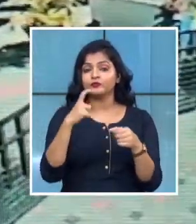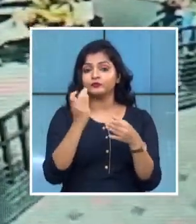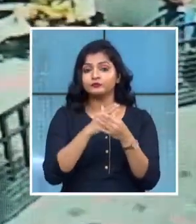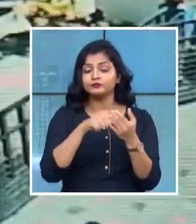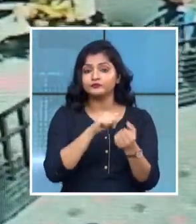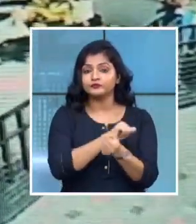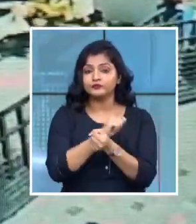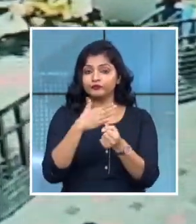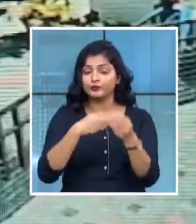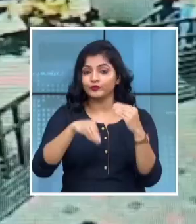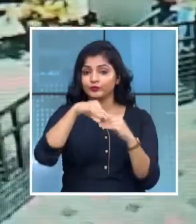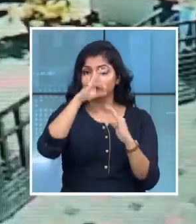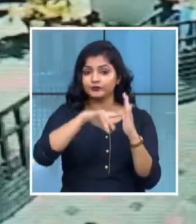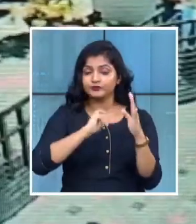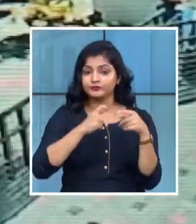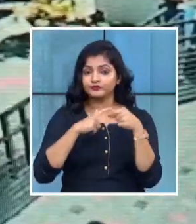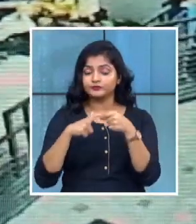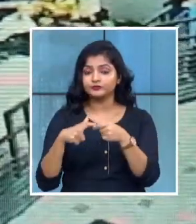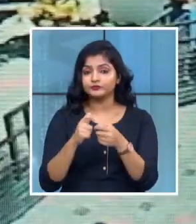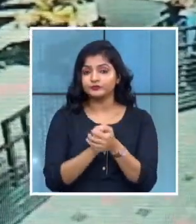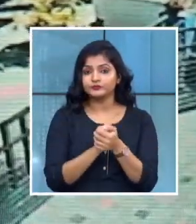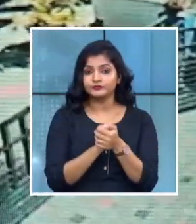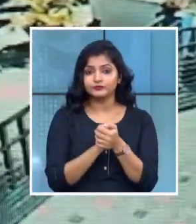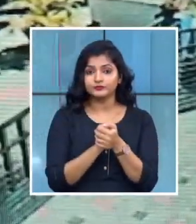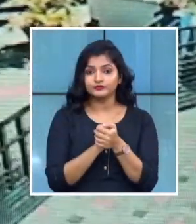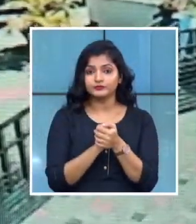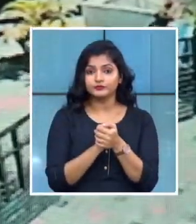അംബുജൻ കൊച്ചിയിൽ നിന്ന് ചേരുന്നുണ്ട്. നിതിൻ, എന്തൊക്കെയാണ് വിവരങ്ങൾ?